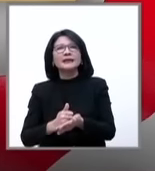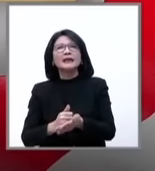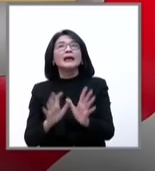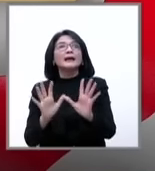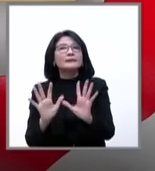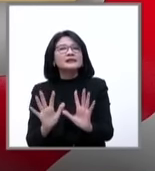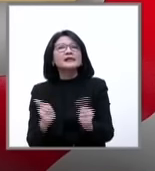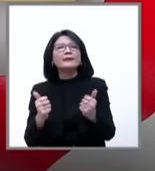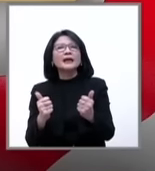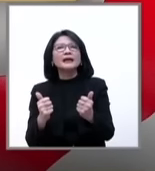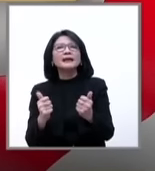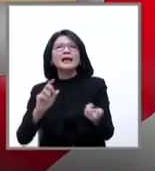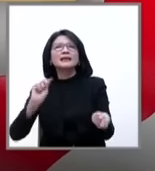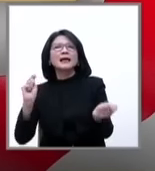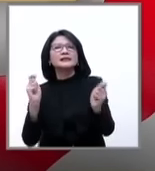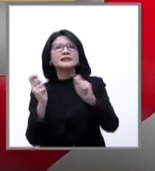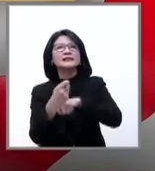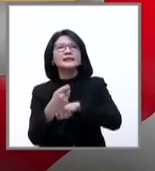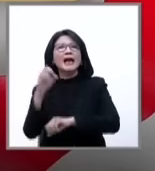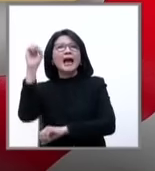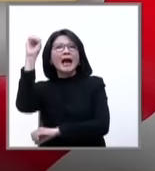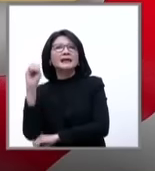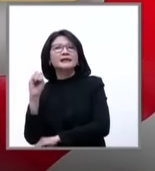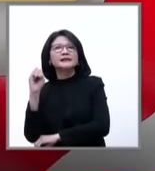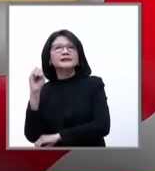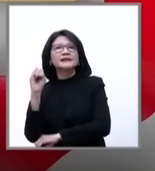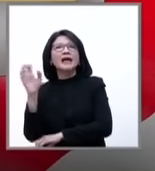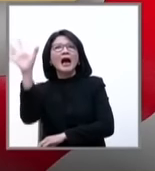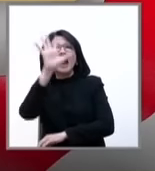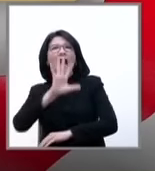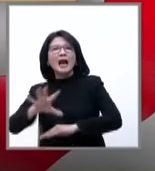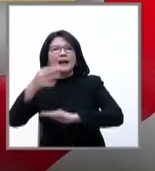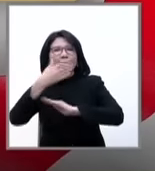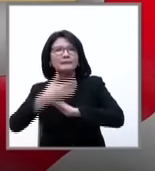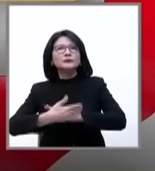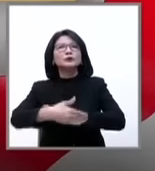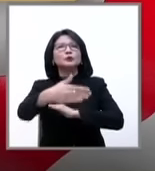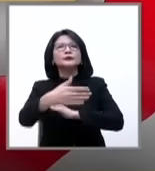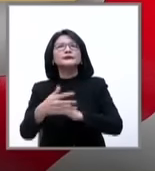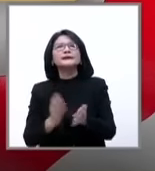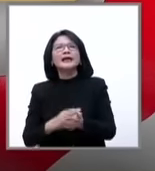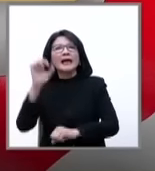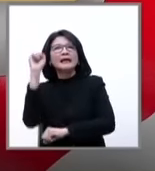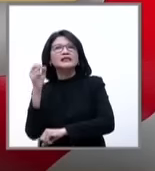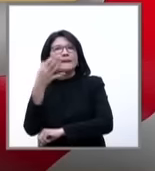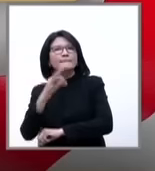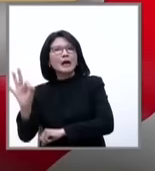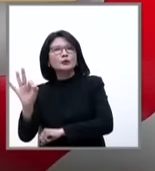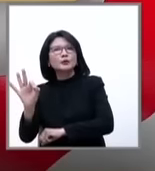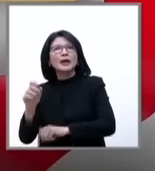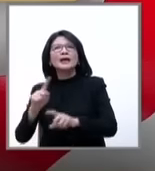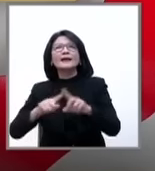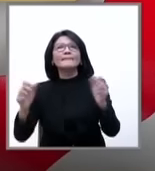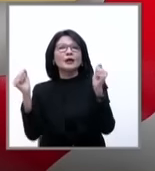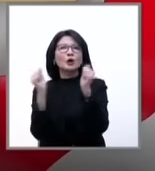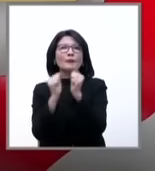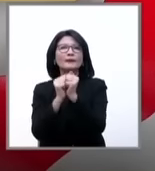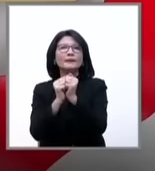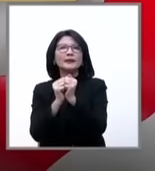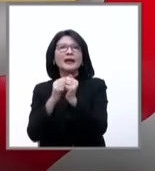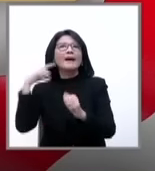terjadi. Dan pemimpin tidak bisa didasarkan dengan atas pengetahuan sekejap seperti itu, karena keputusan yang